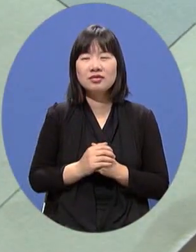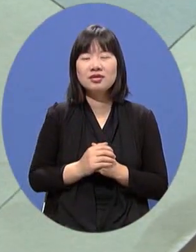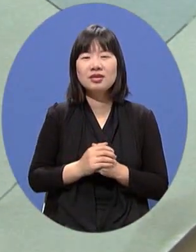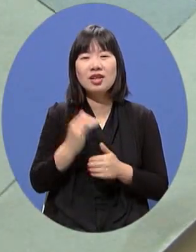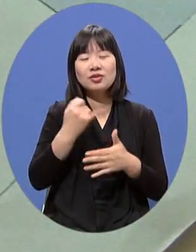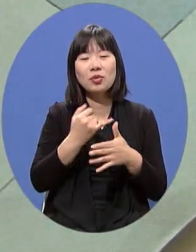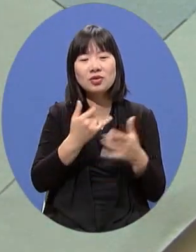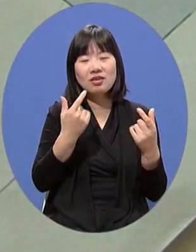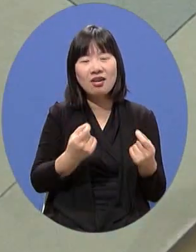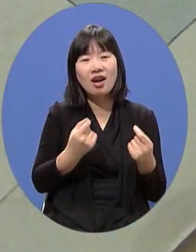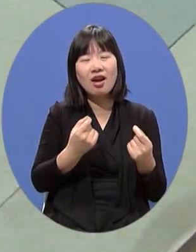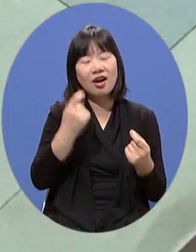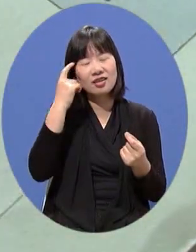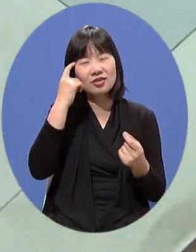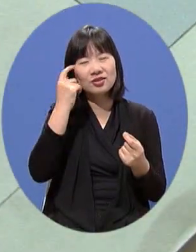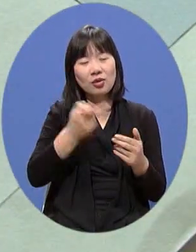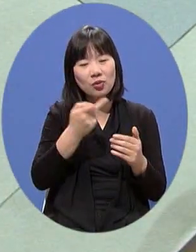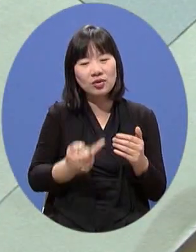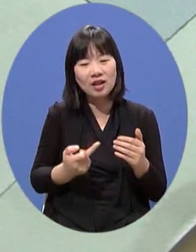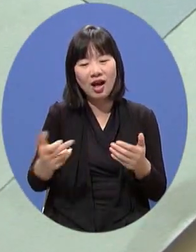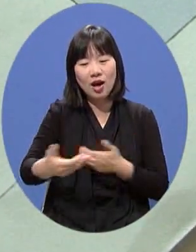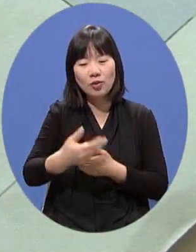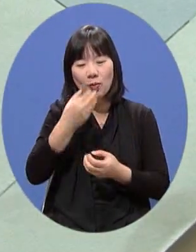서진이가 이런 생각을 했었구나.